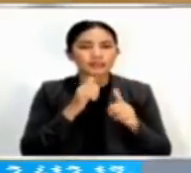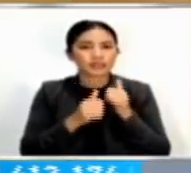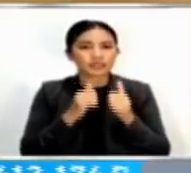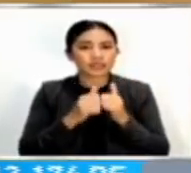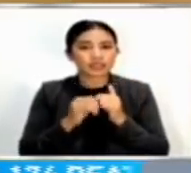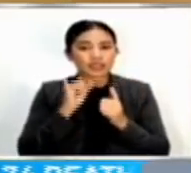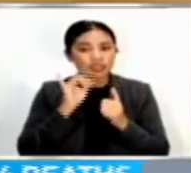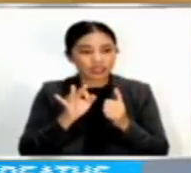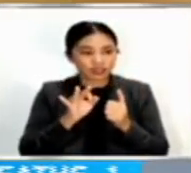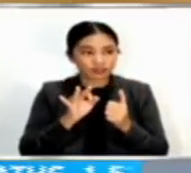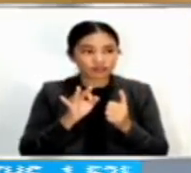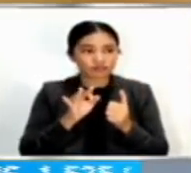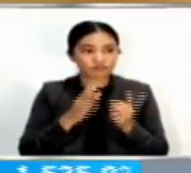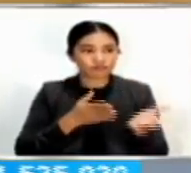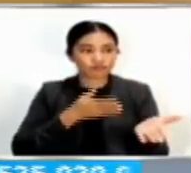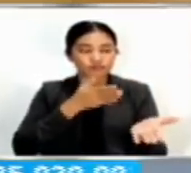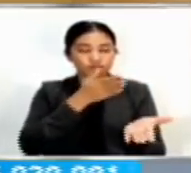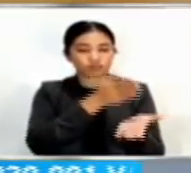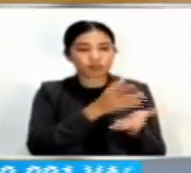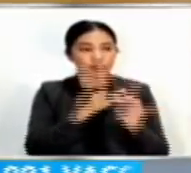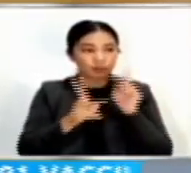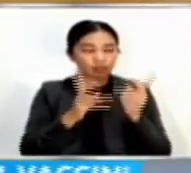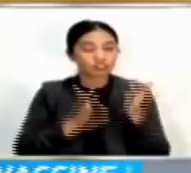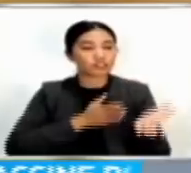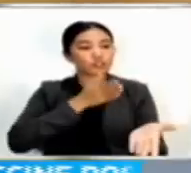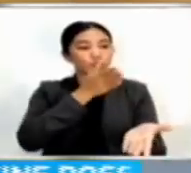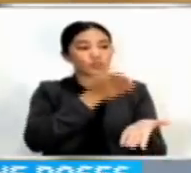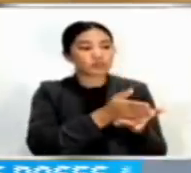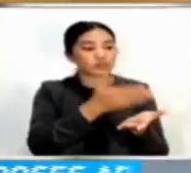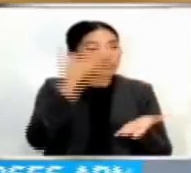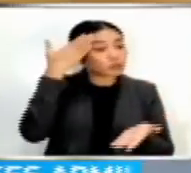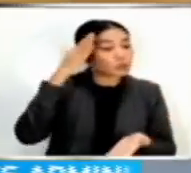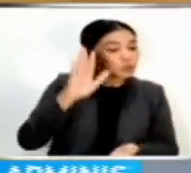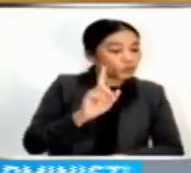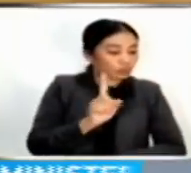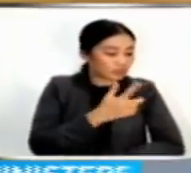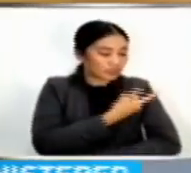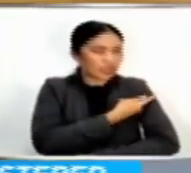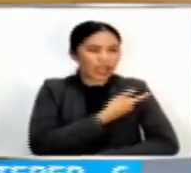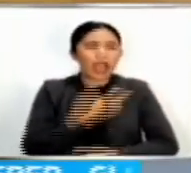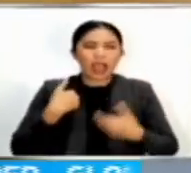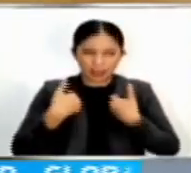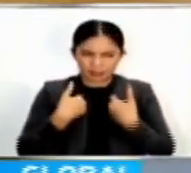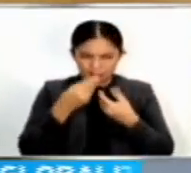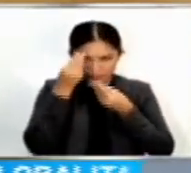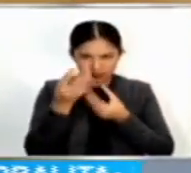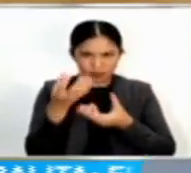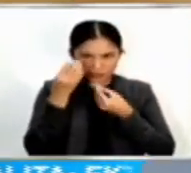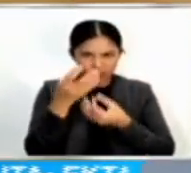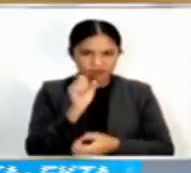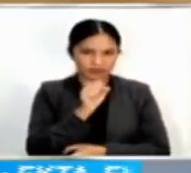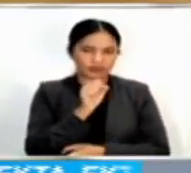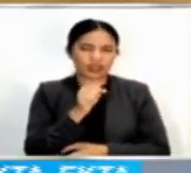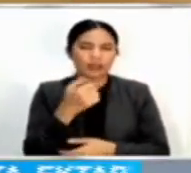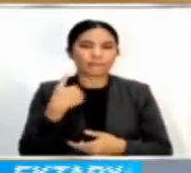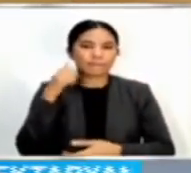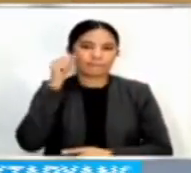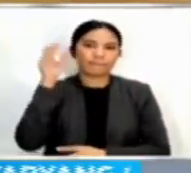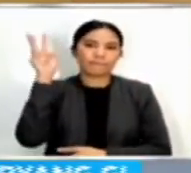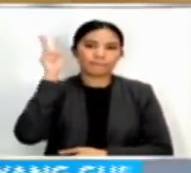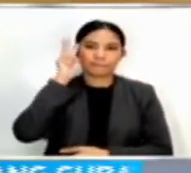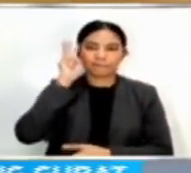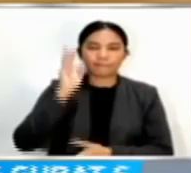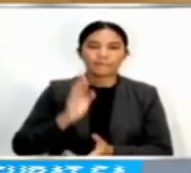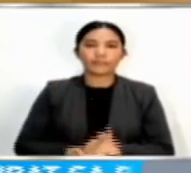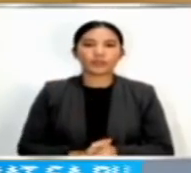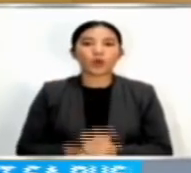sa vaccination site, hindi mo na rin malalaman kung ano yung tinuturok sa'yo. So, sasabihin pa rin naman, ano? Para yun ho yung mabalansi